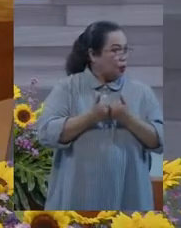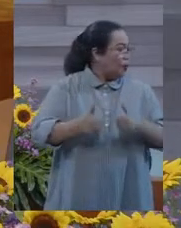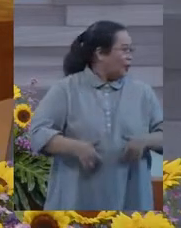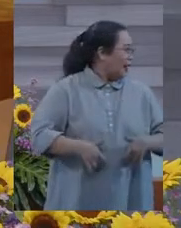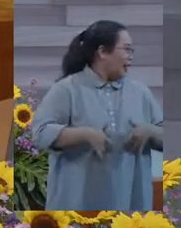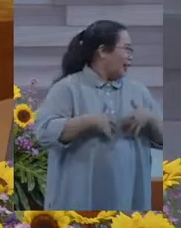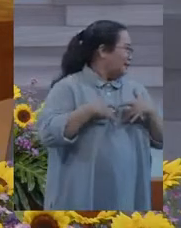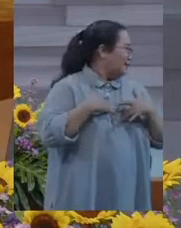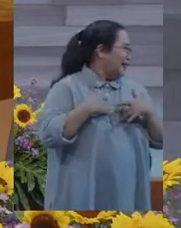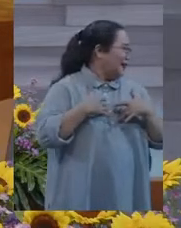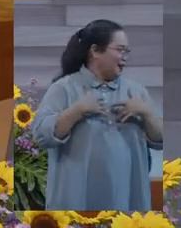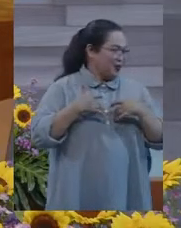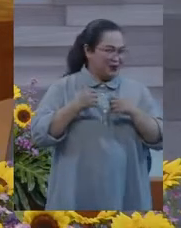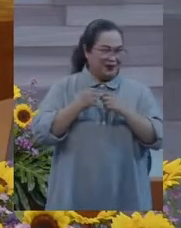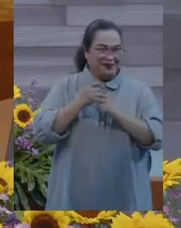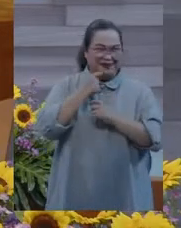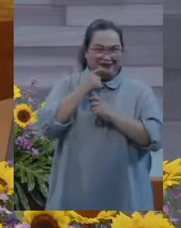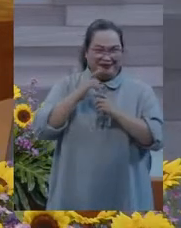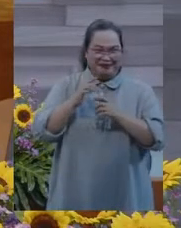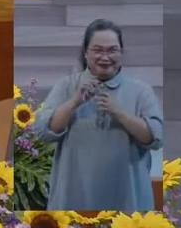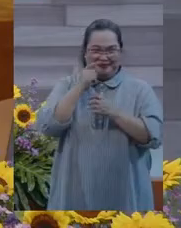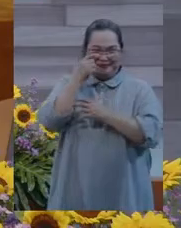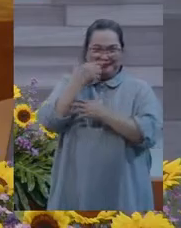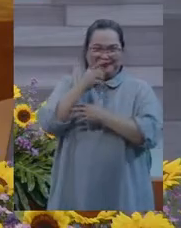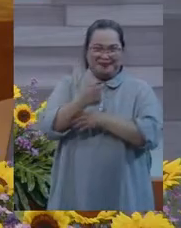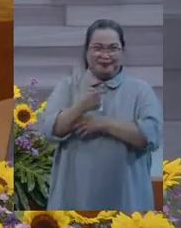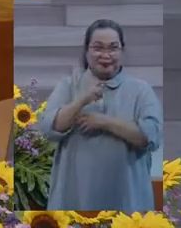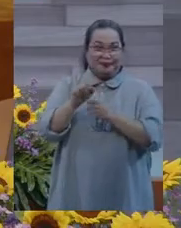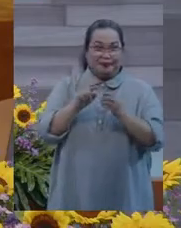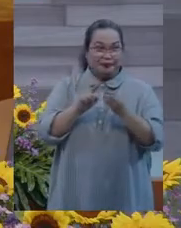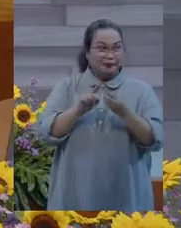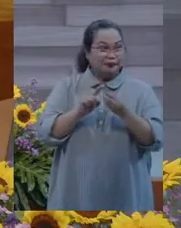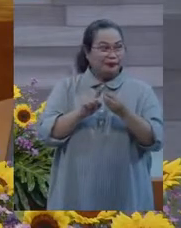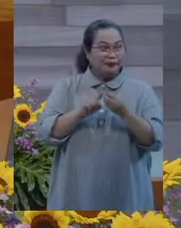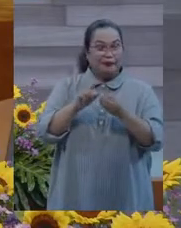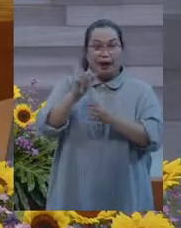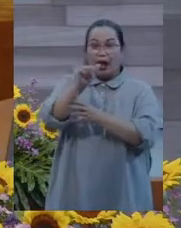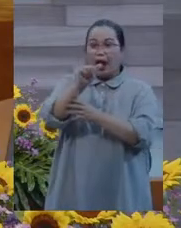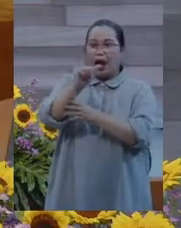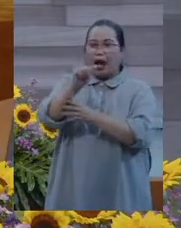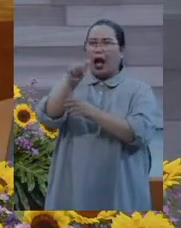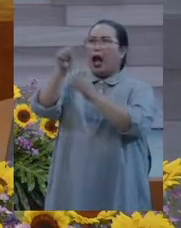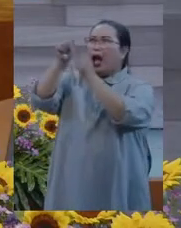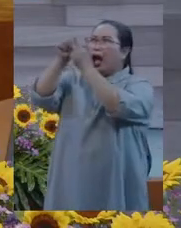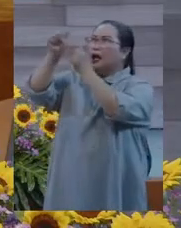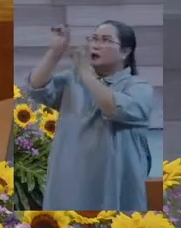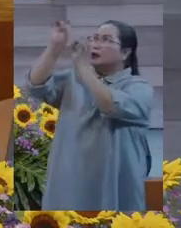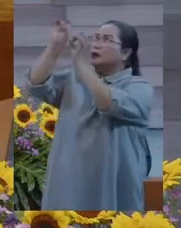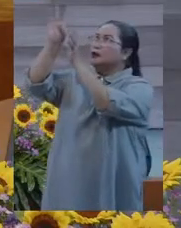buhay. Ano bang klase ang mga apostate na ito?